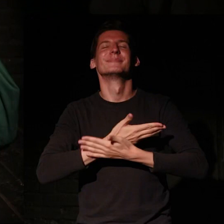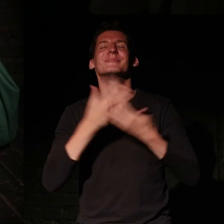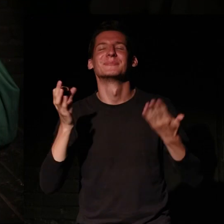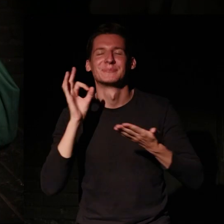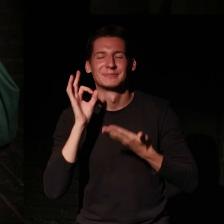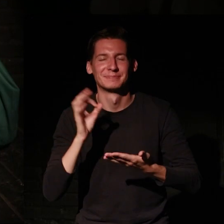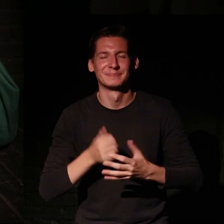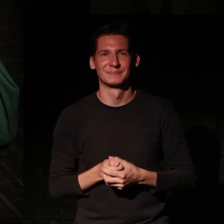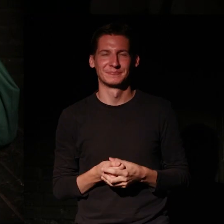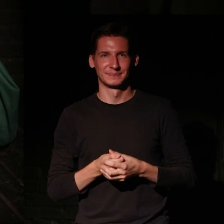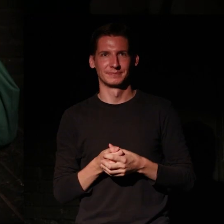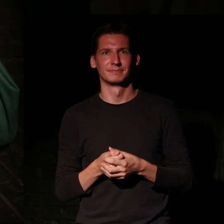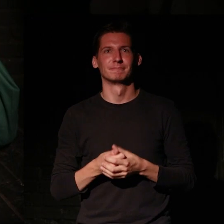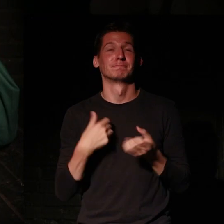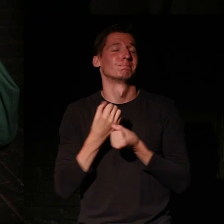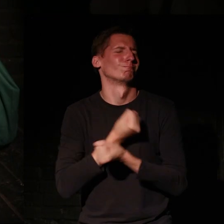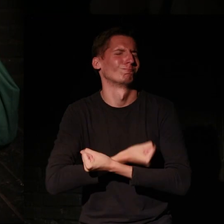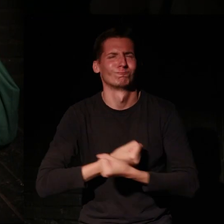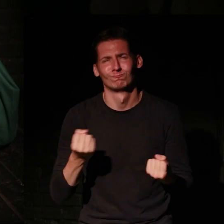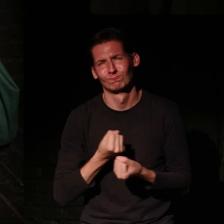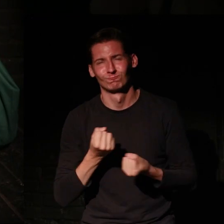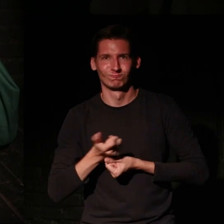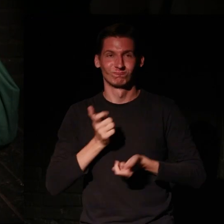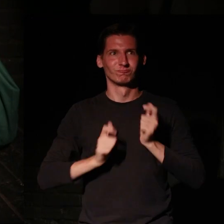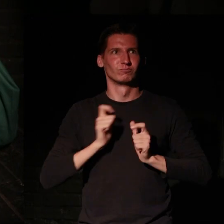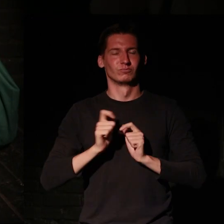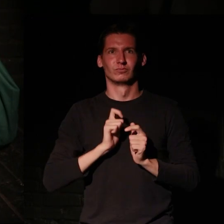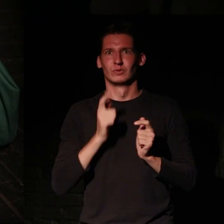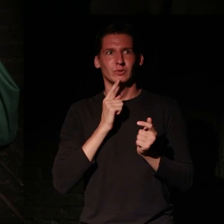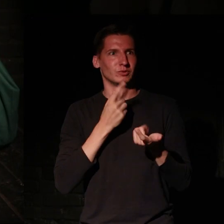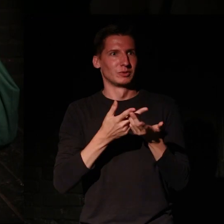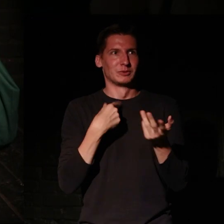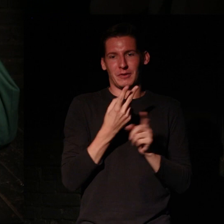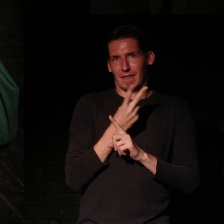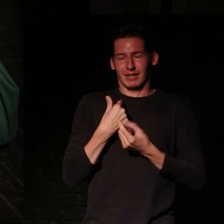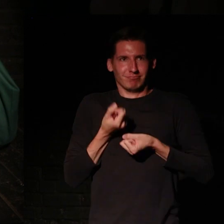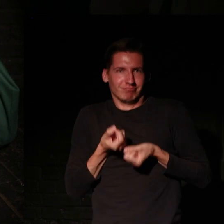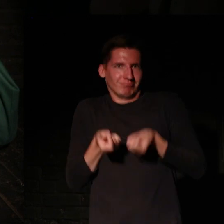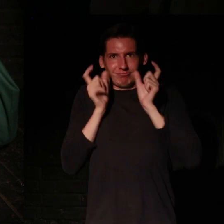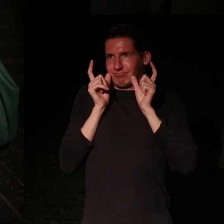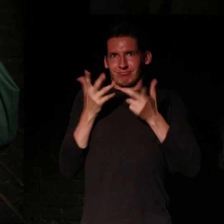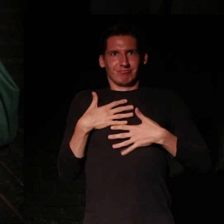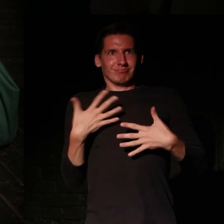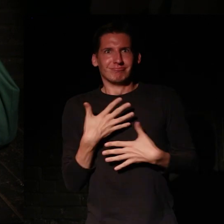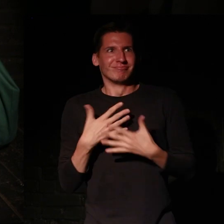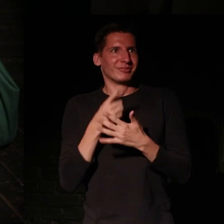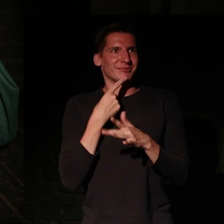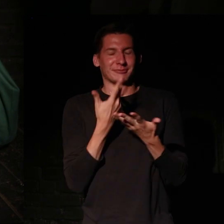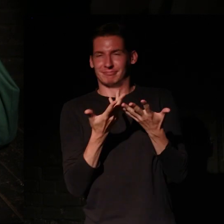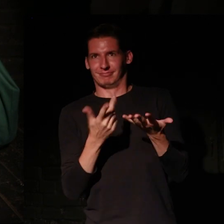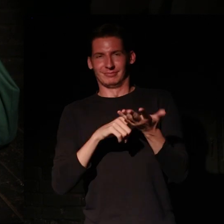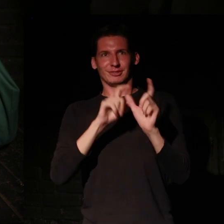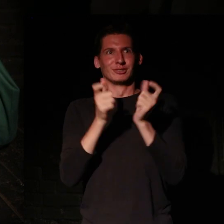Dzień dobry. Bardzo się cieszę i takie jesteśmy obie trochę zaskoczone i wręcz onieśmielone tym,